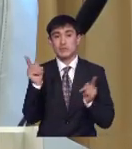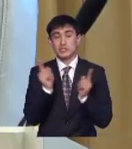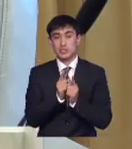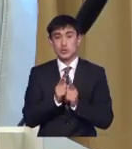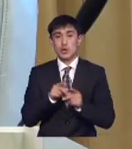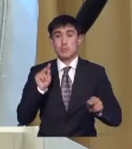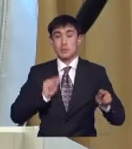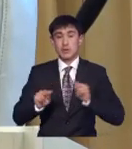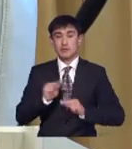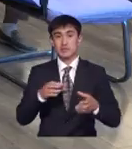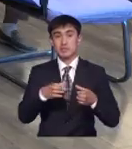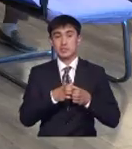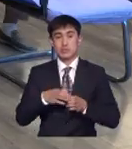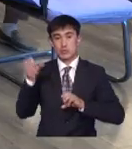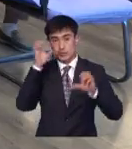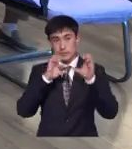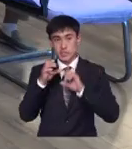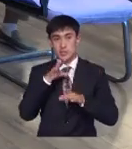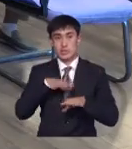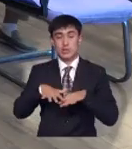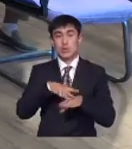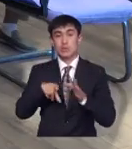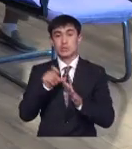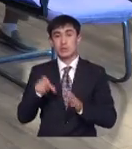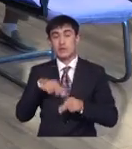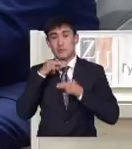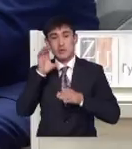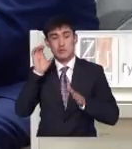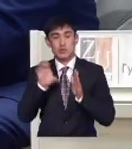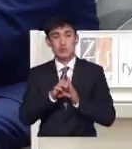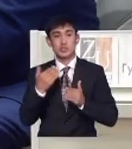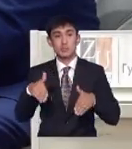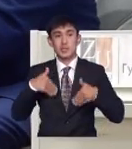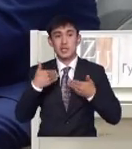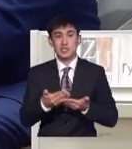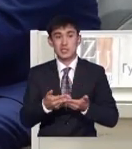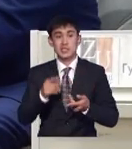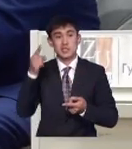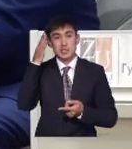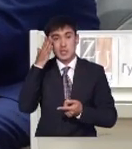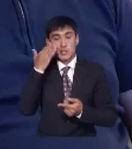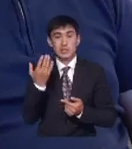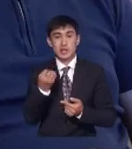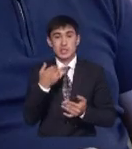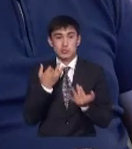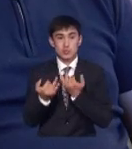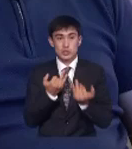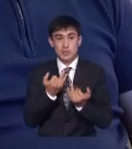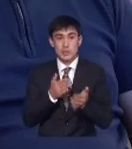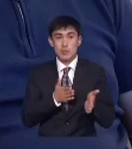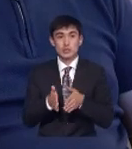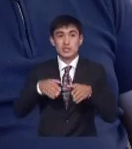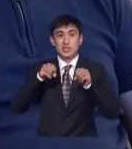встречу с преподавательским составом вуза. Народные избранники внимательно выслушали их предложения и идеи, а также обсудили